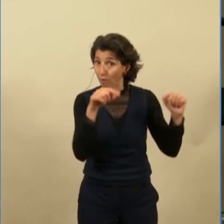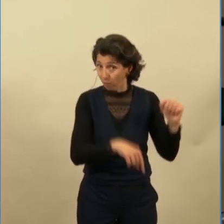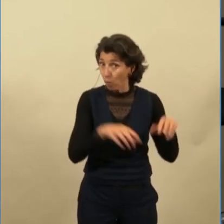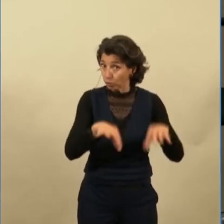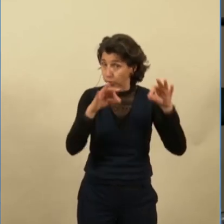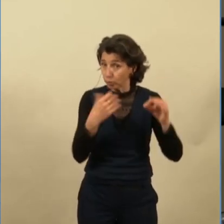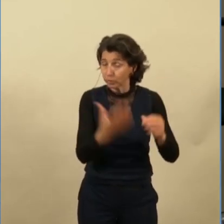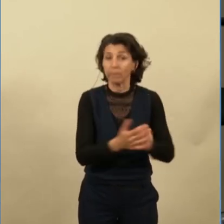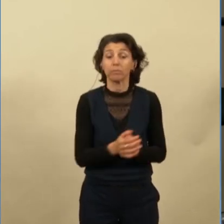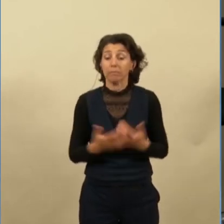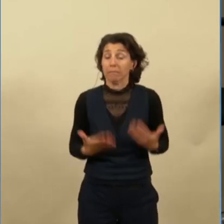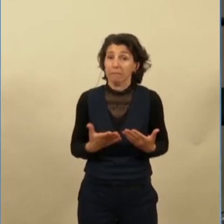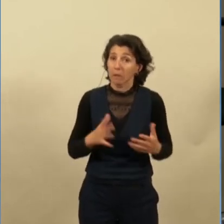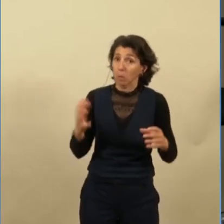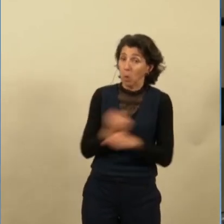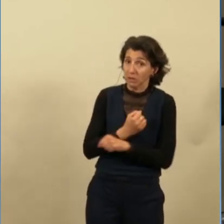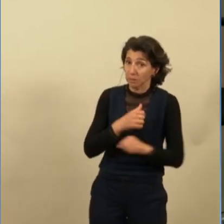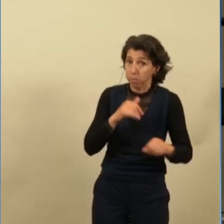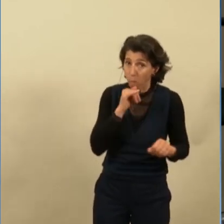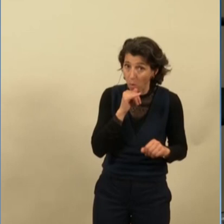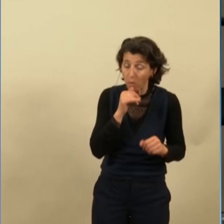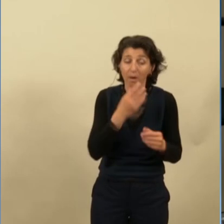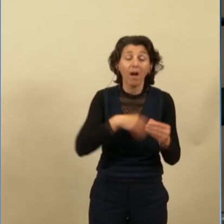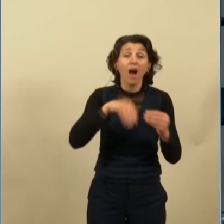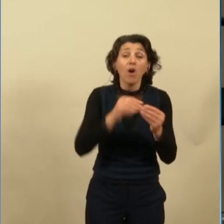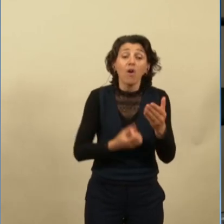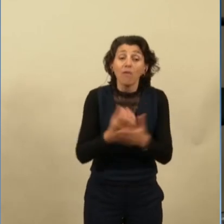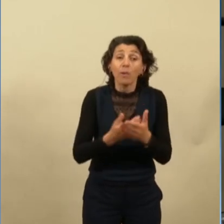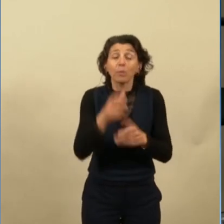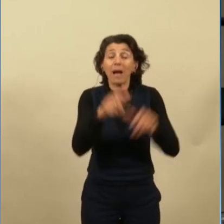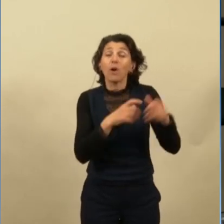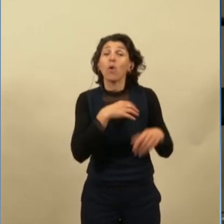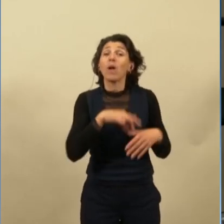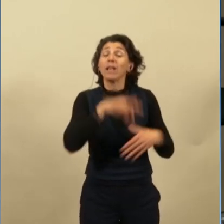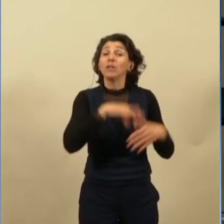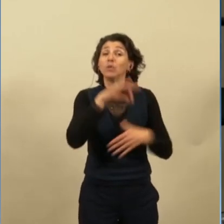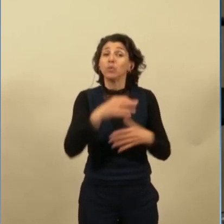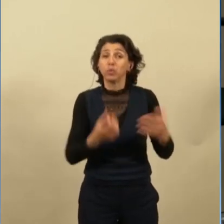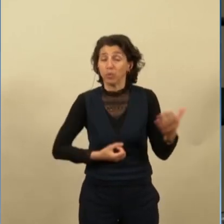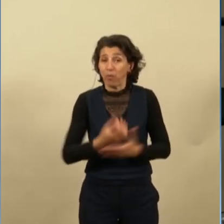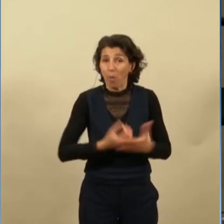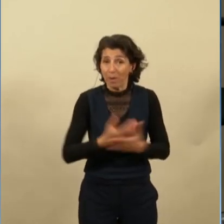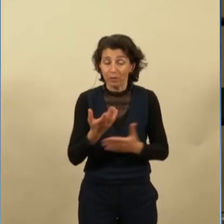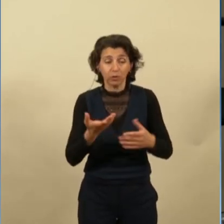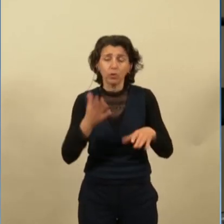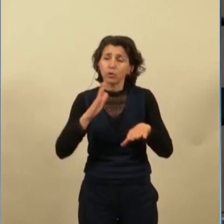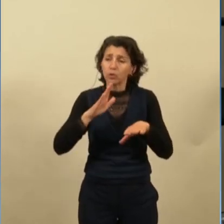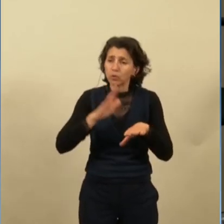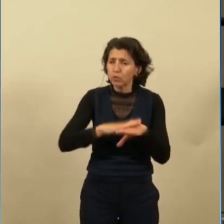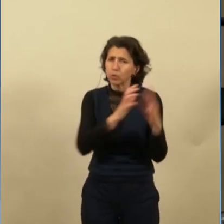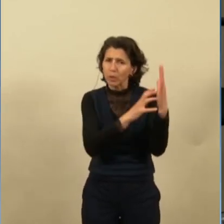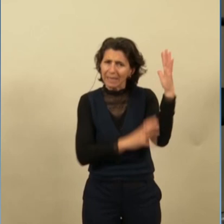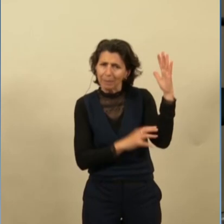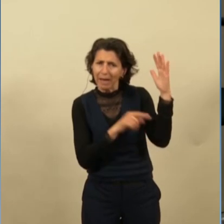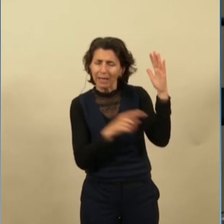également noter que les informations communiquées aux élus dans le cadre de la délibération concernant la session départ